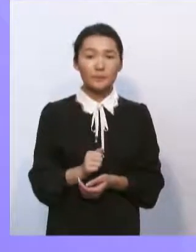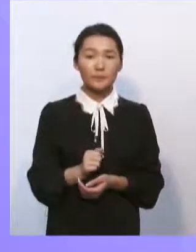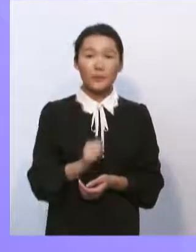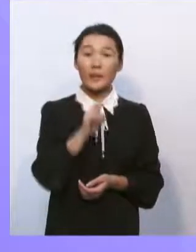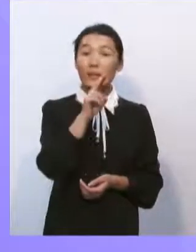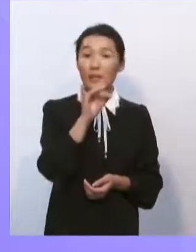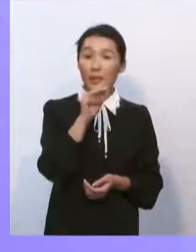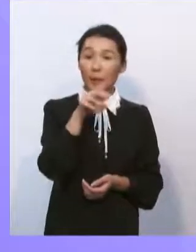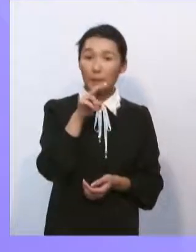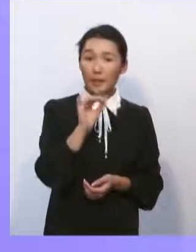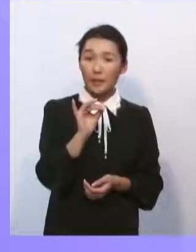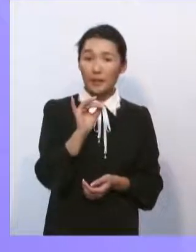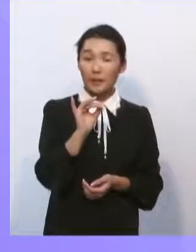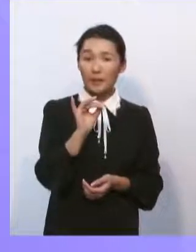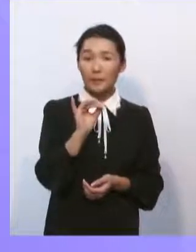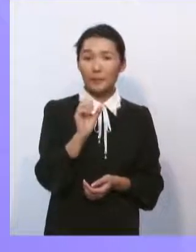Кимди?